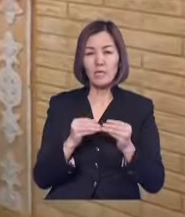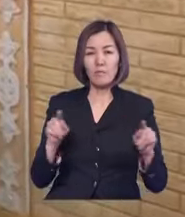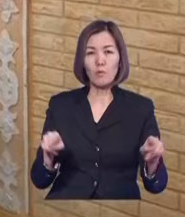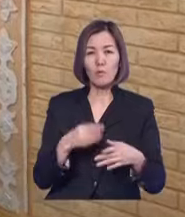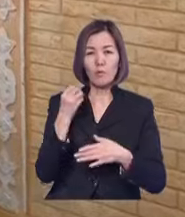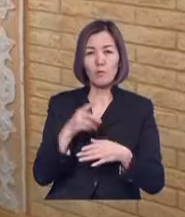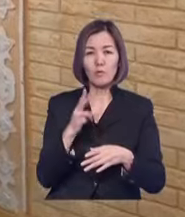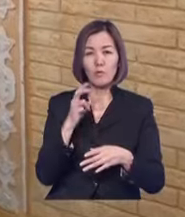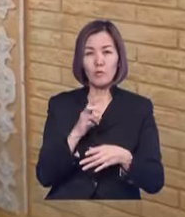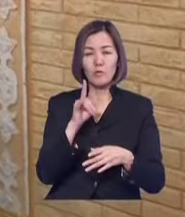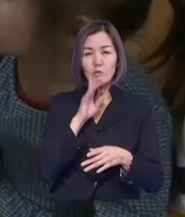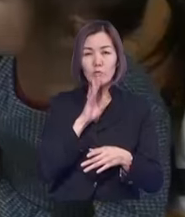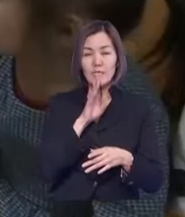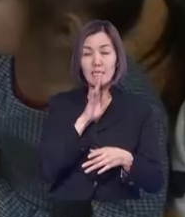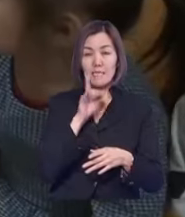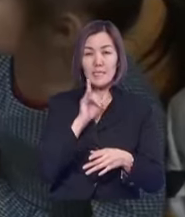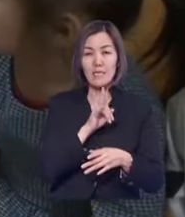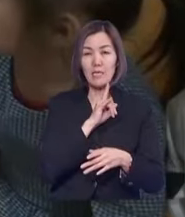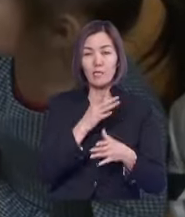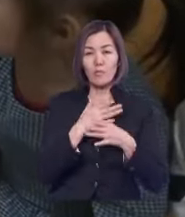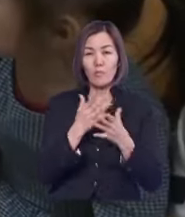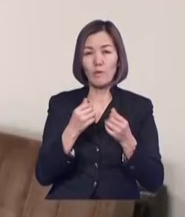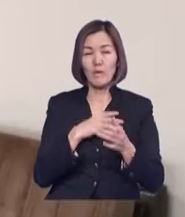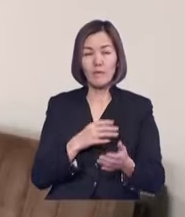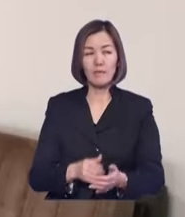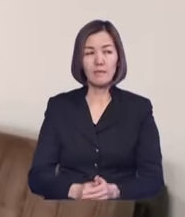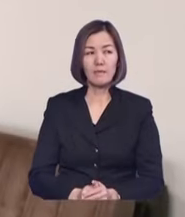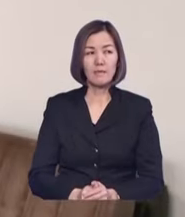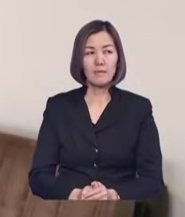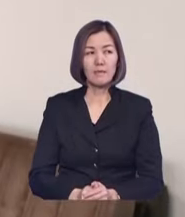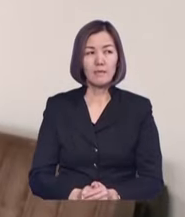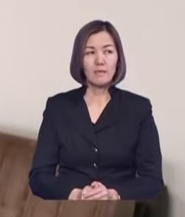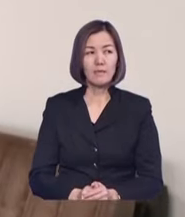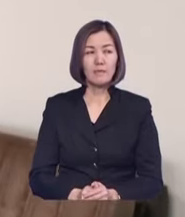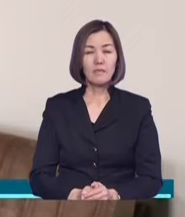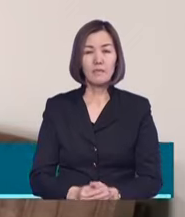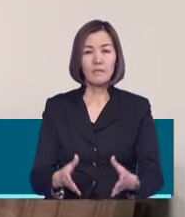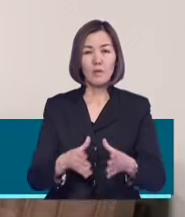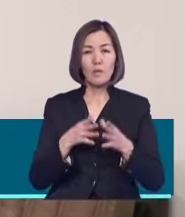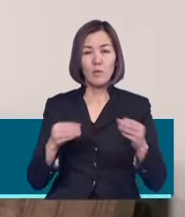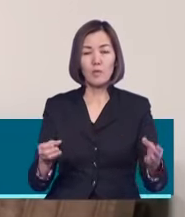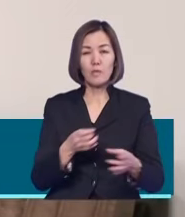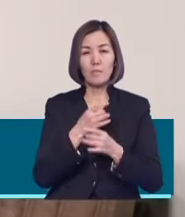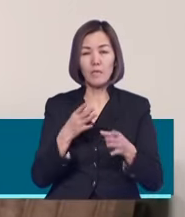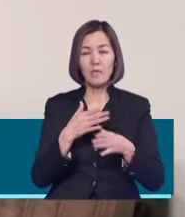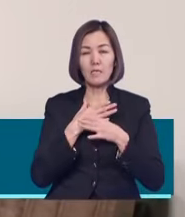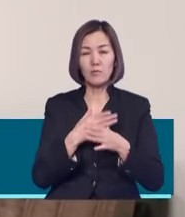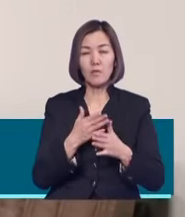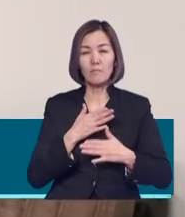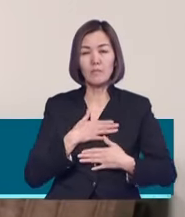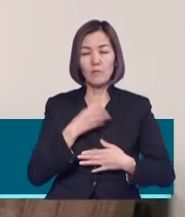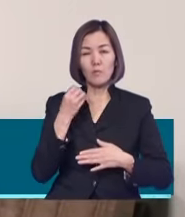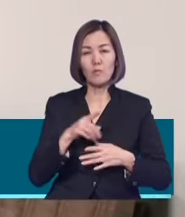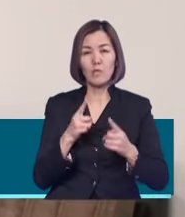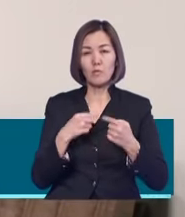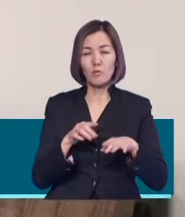дейін 200-ге жуық қыз келіншек көмек алған. Осы көктем мерекесіне орай Bizim ortalıktan